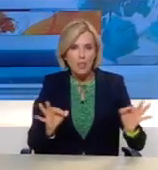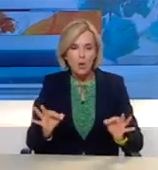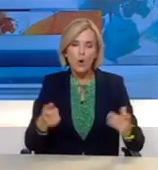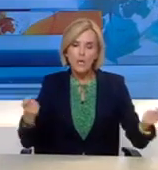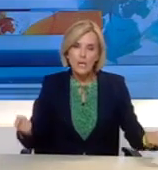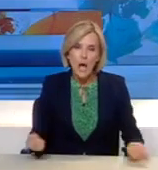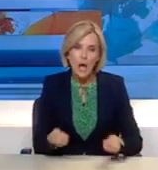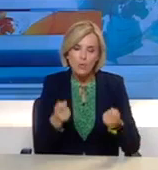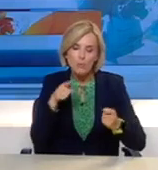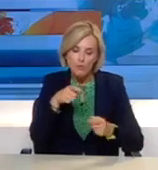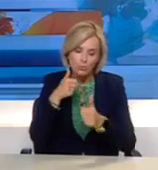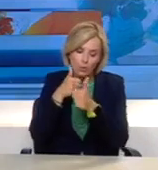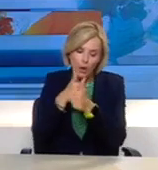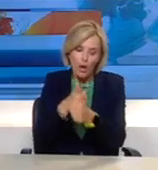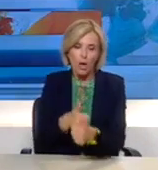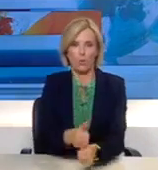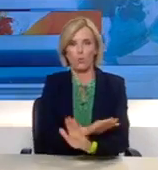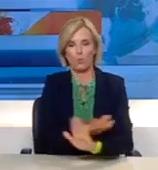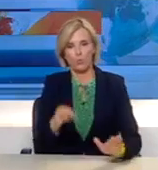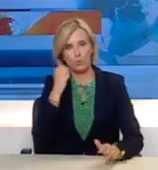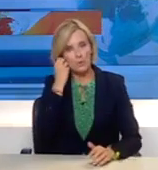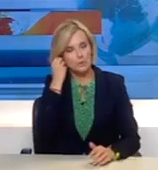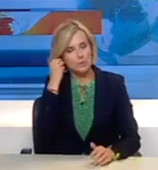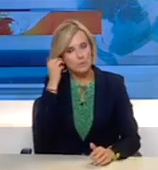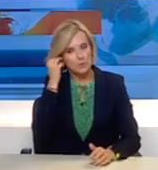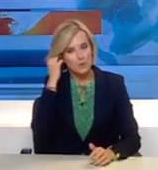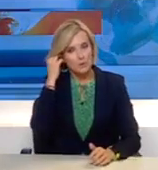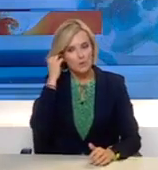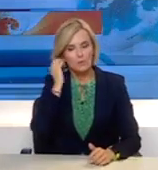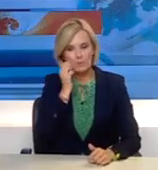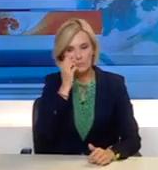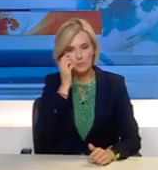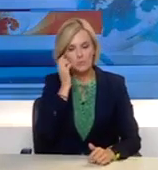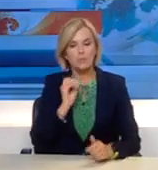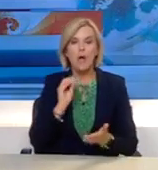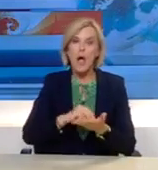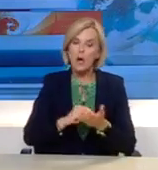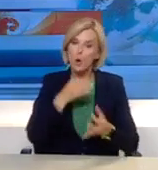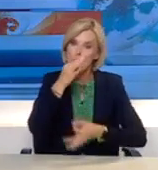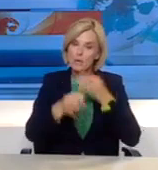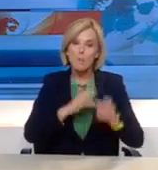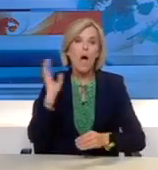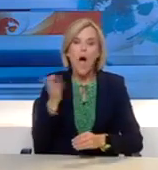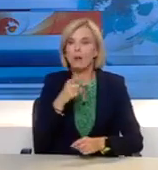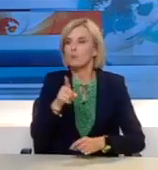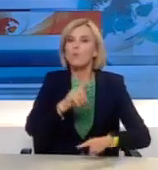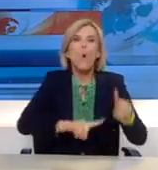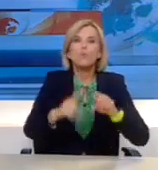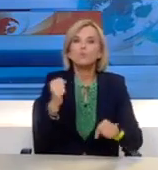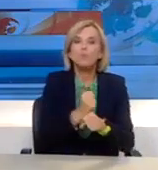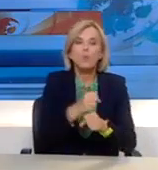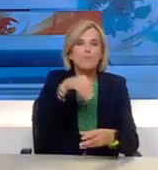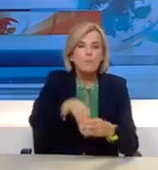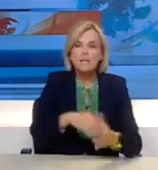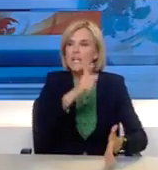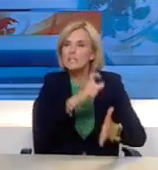ακέραιο. Και θα ήθελα να προσθέσω επίσης ότι εφόσον χρειαστεί οι εργαζόμενοι στον τουριστικό κλάδο